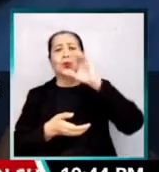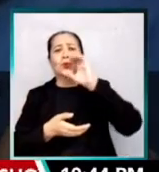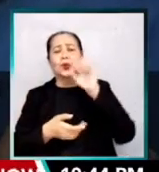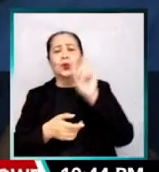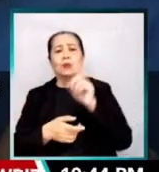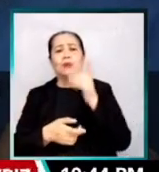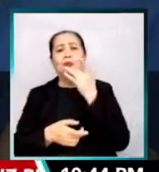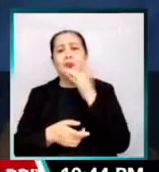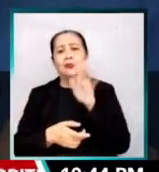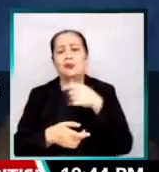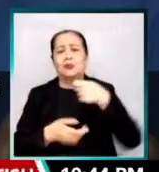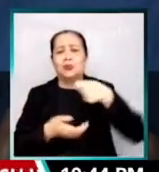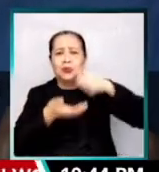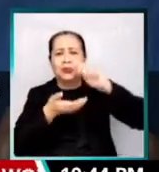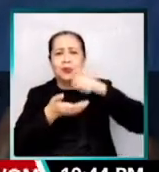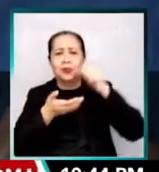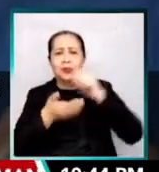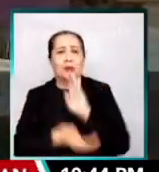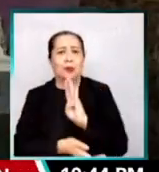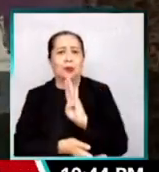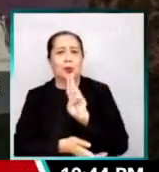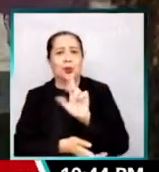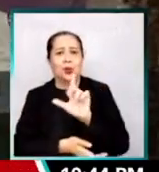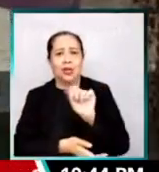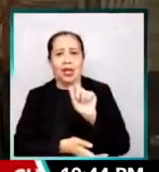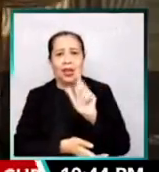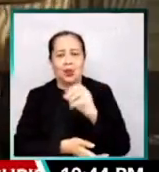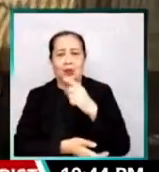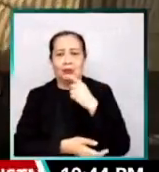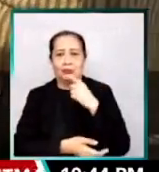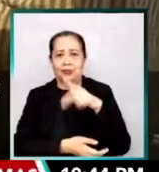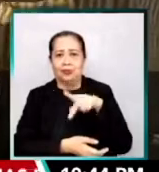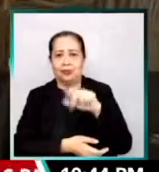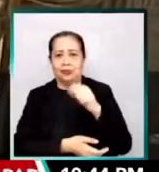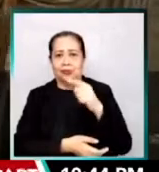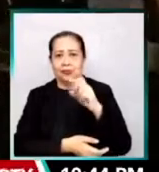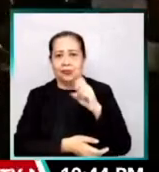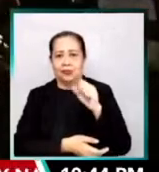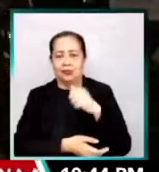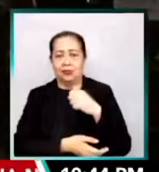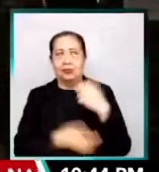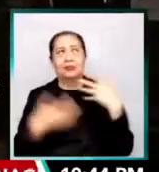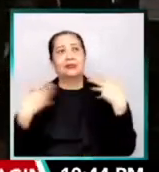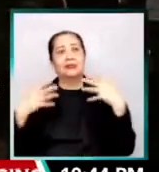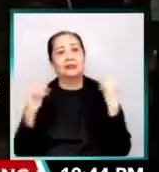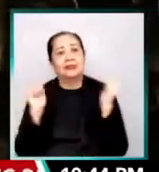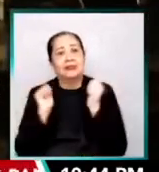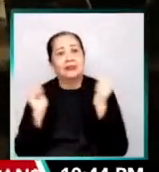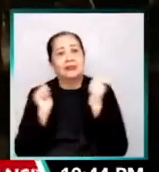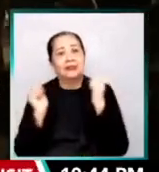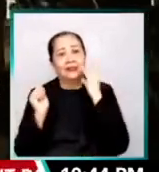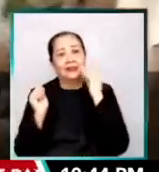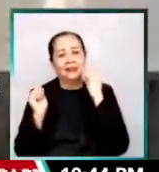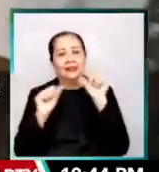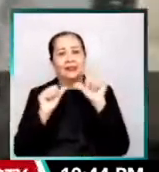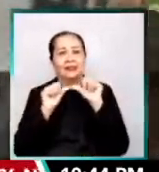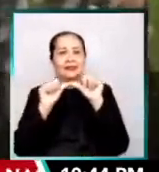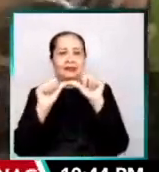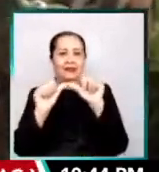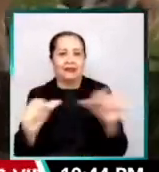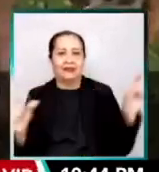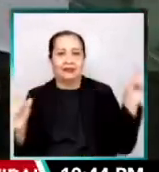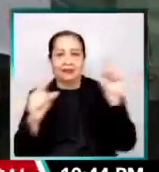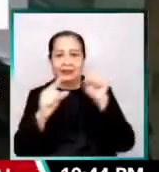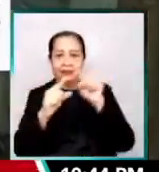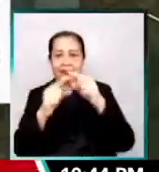na sabaw ng bulalo. Ayon sa PAGASA, ang malamig na panahon na nararanasan natin ay magtatagal pa hanggang sa susunod